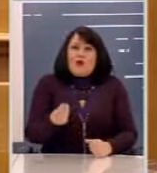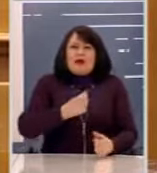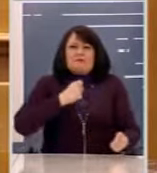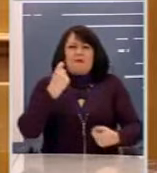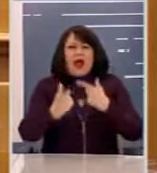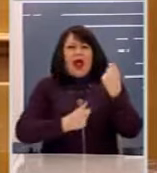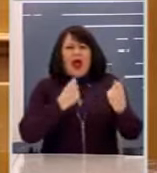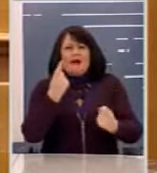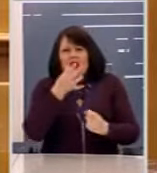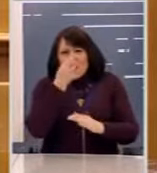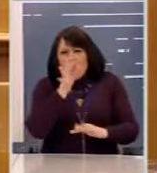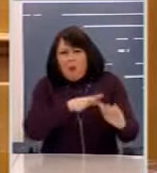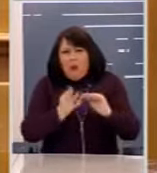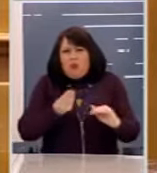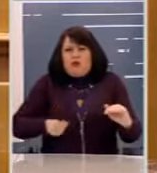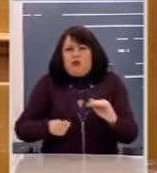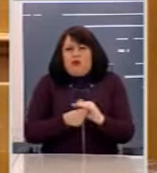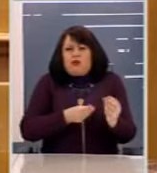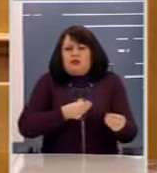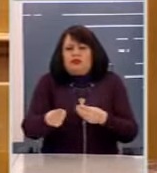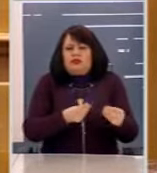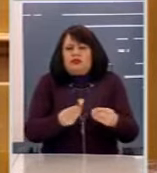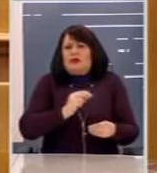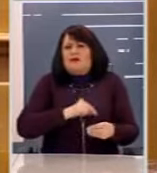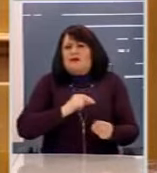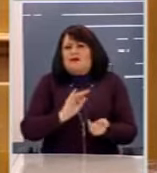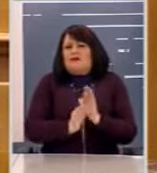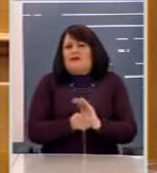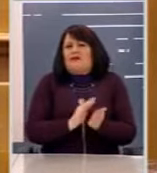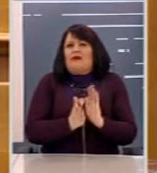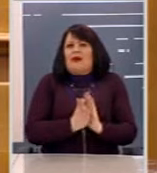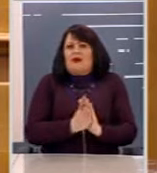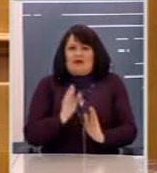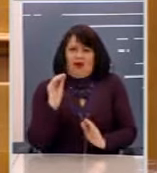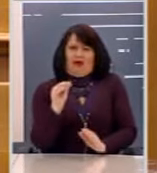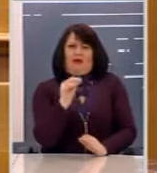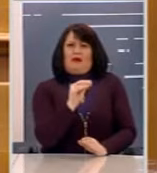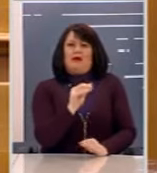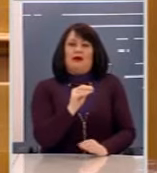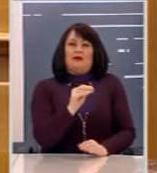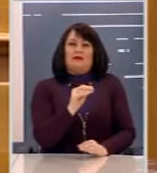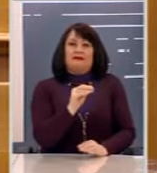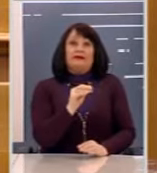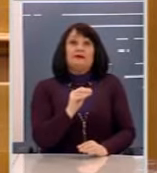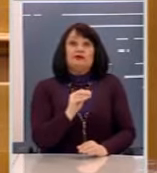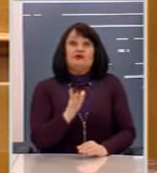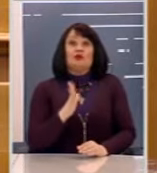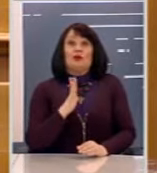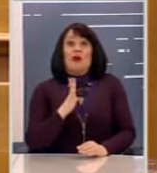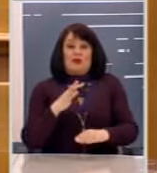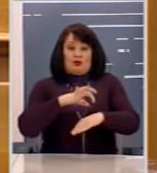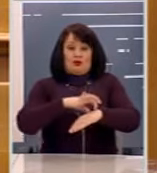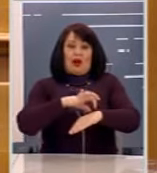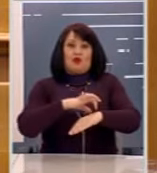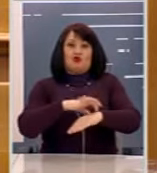σπατάλης, διαφθοράς, συναλλαγής με συμφέροντα και φυσικά εκμετάλλευσης των ανθρώπων, των